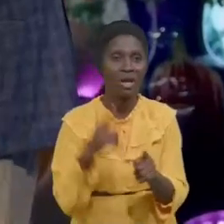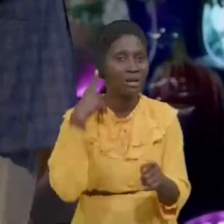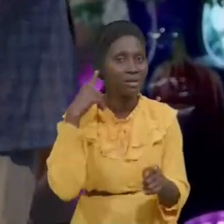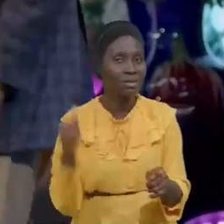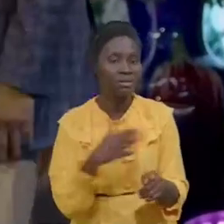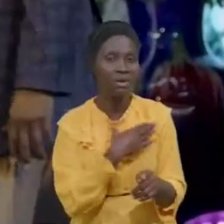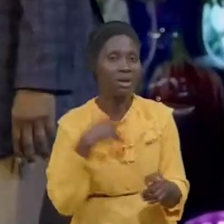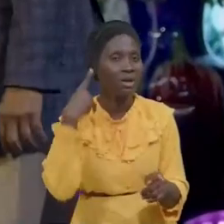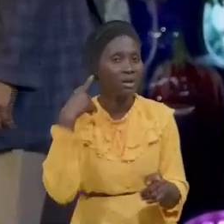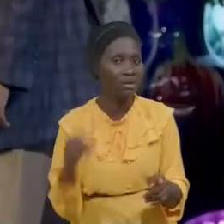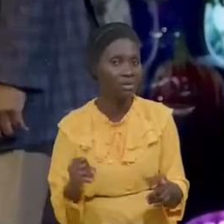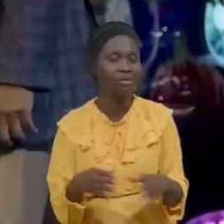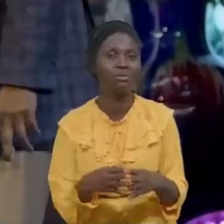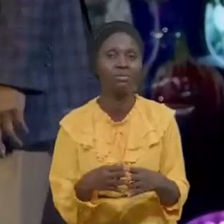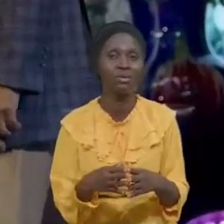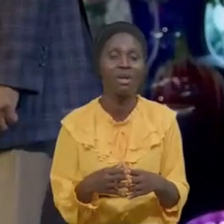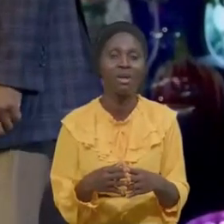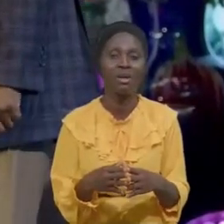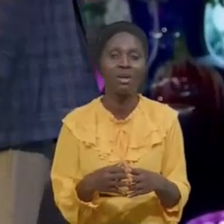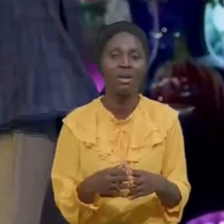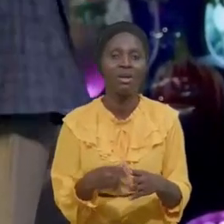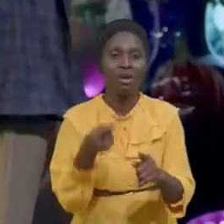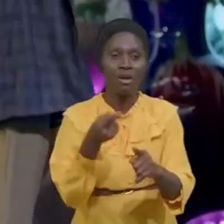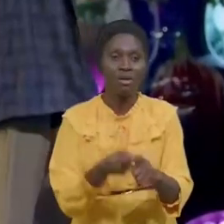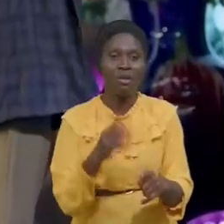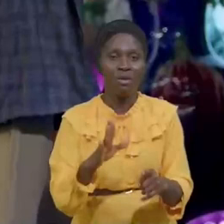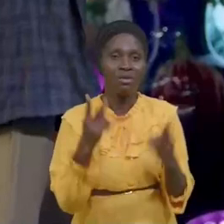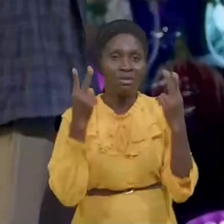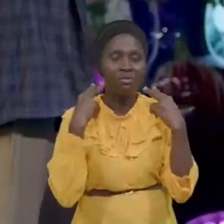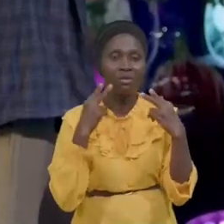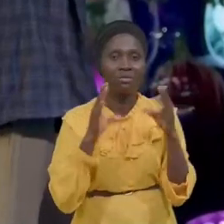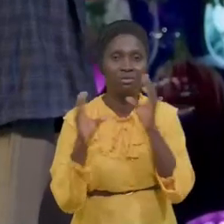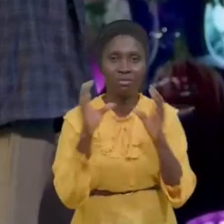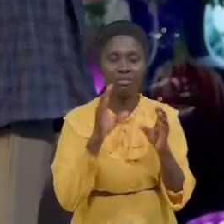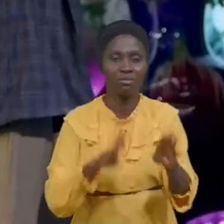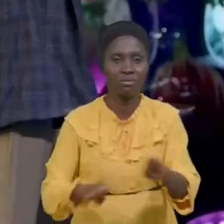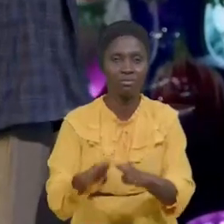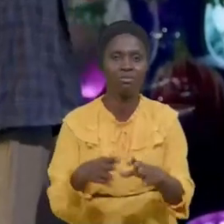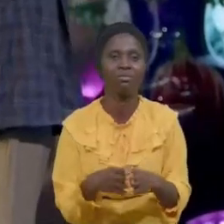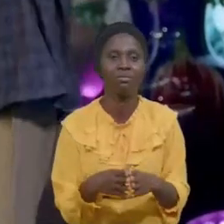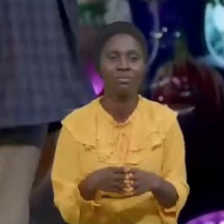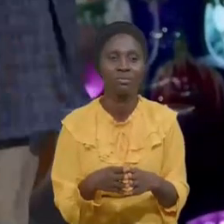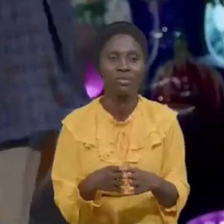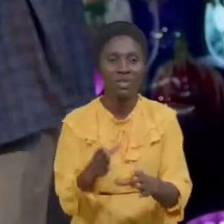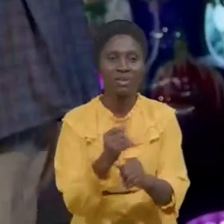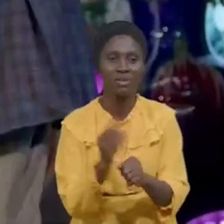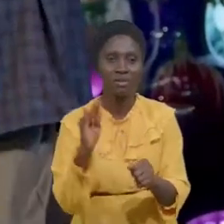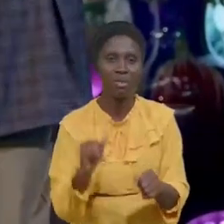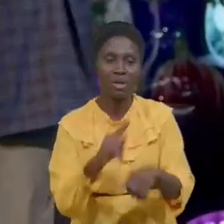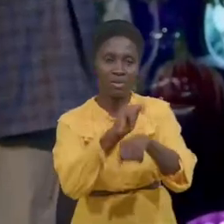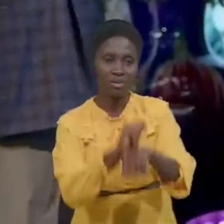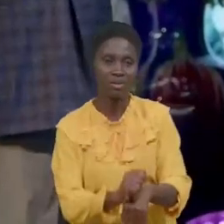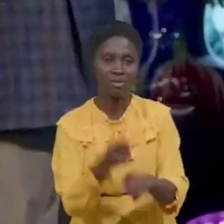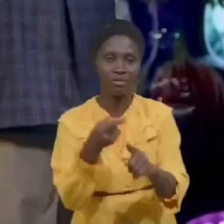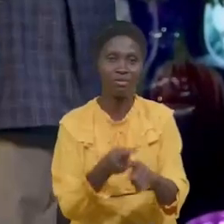que vous avez été rachetés de la vaine manière de vivre que vous